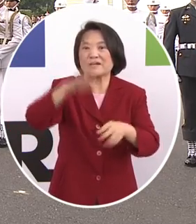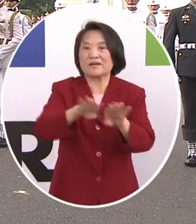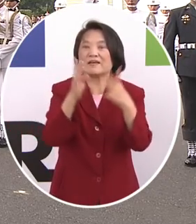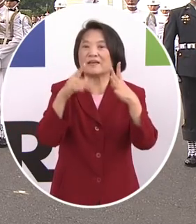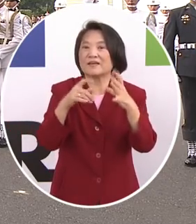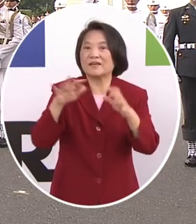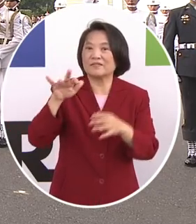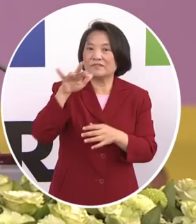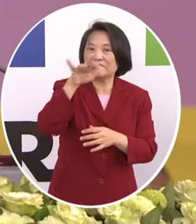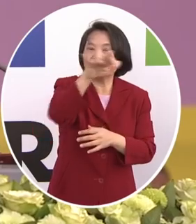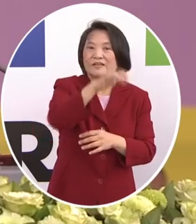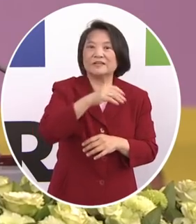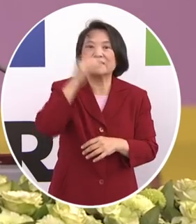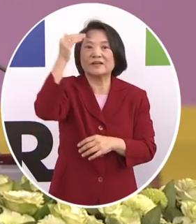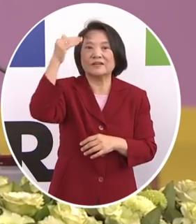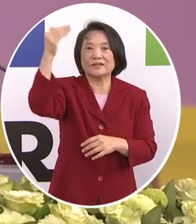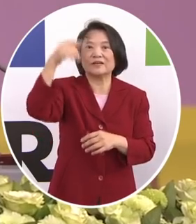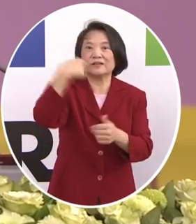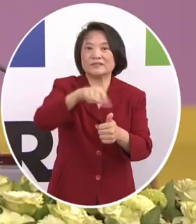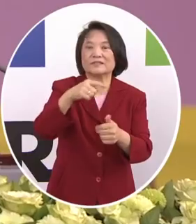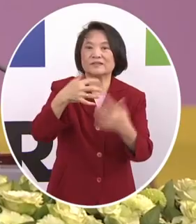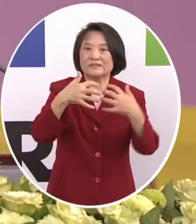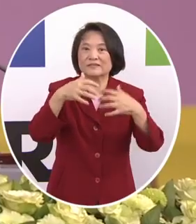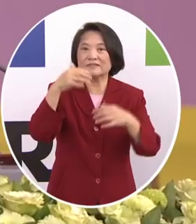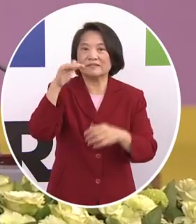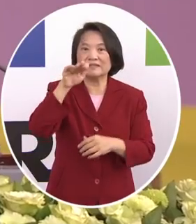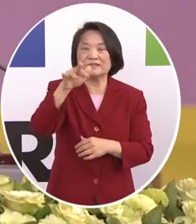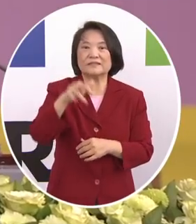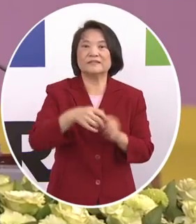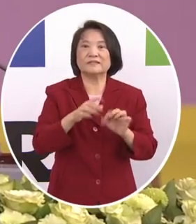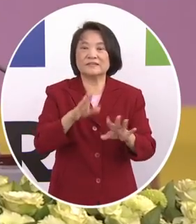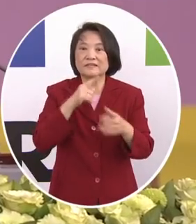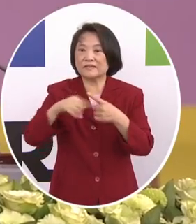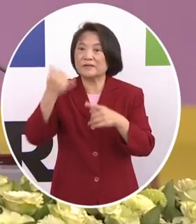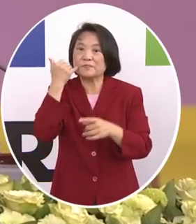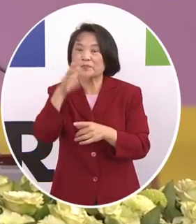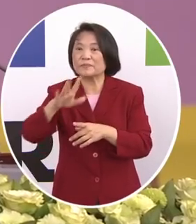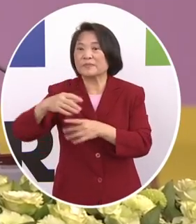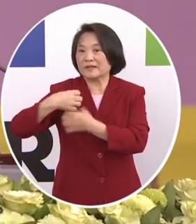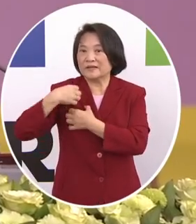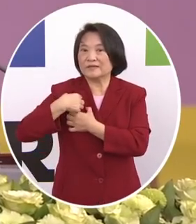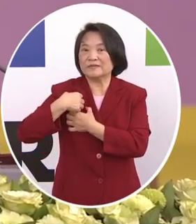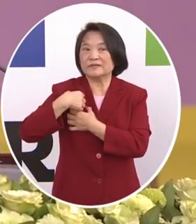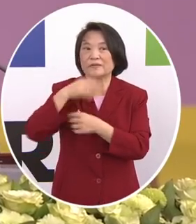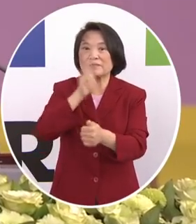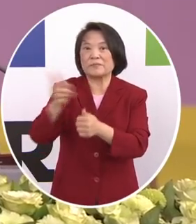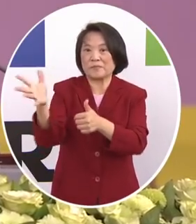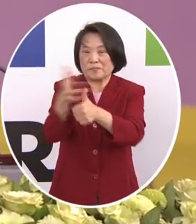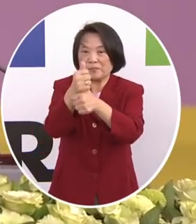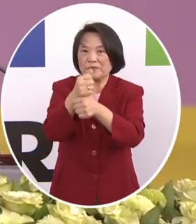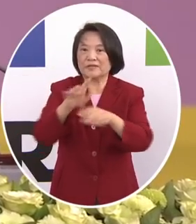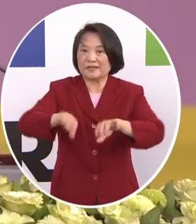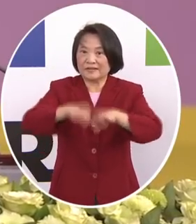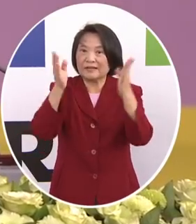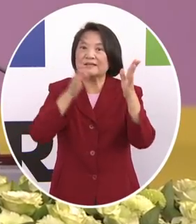礼。今年的八月，我也在海军司令部宣布新海军起